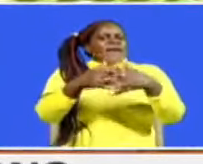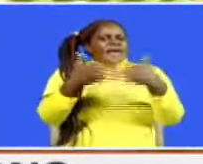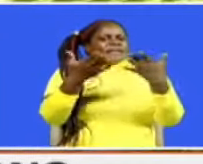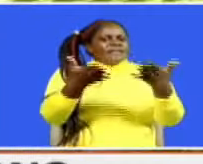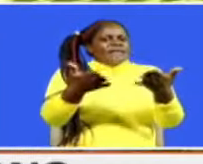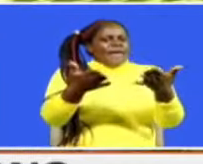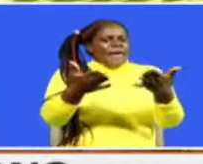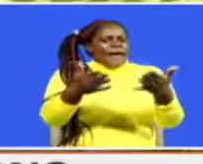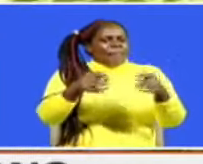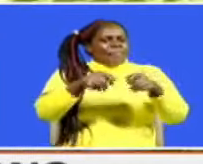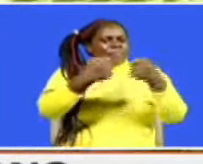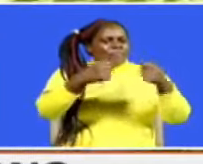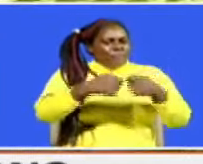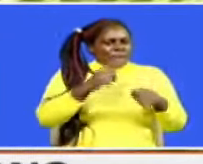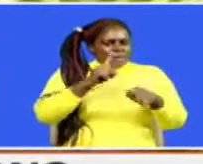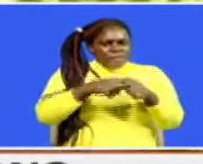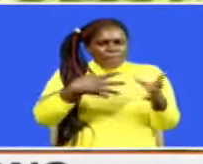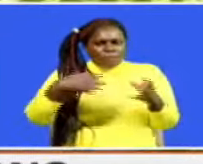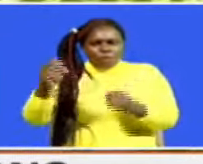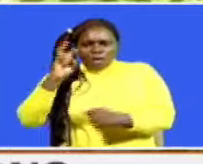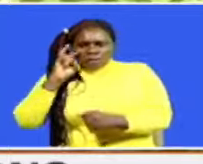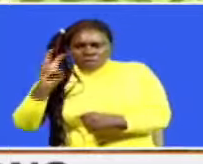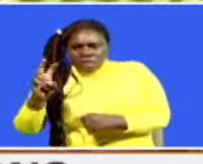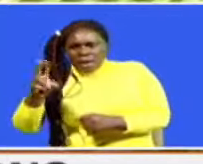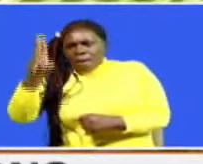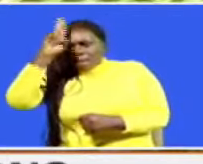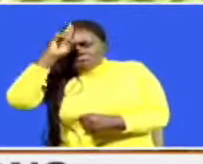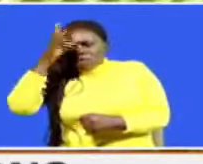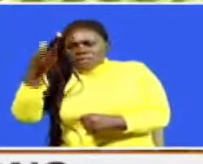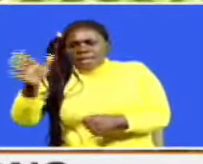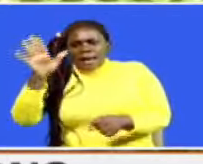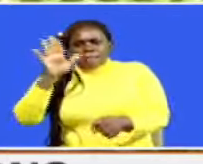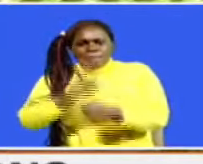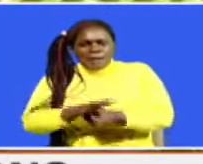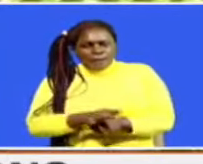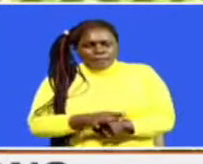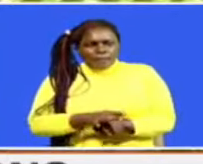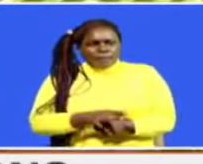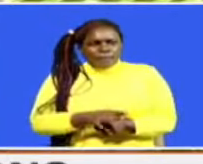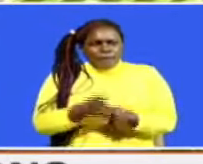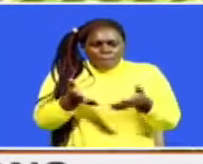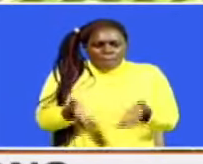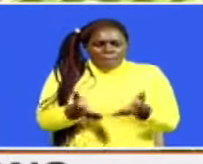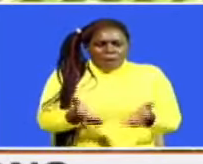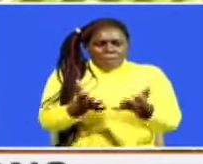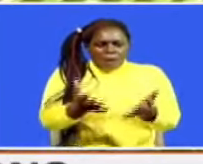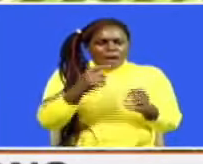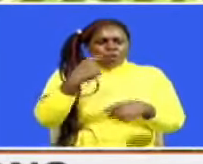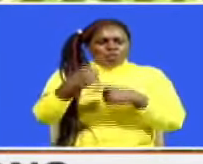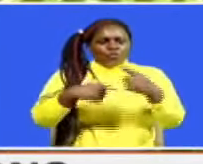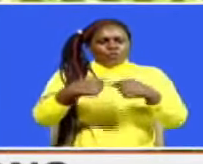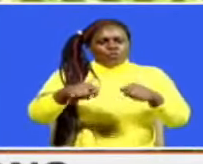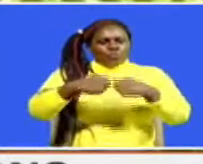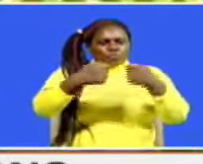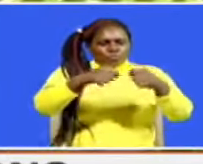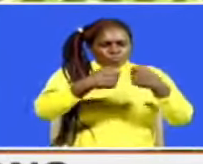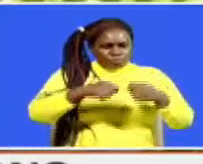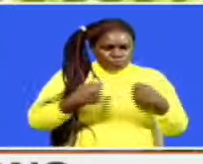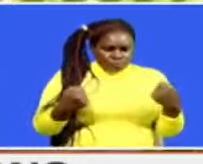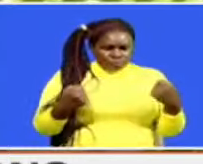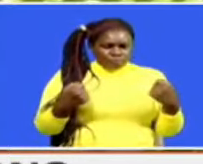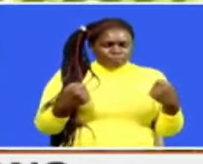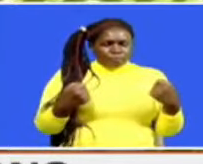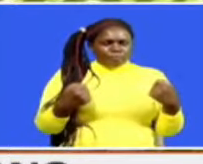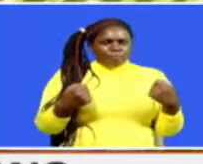kitu kinagonga. So wakati tulitoka tukaona maskari wamejaa nje wengi na tinga nayo ikawa inaendelea kufanya nini kubomoa.